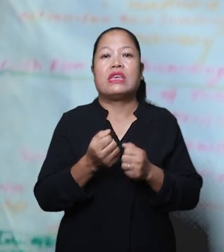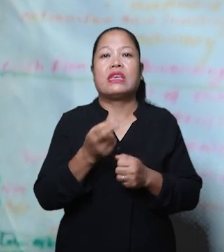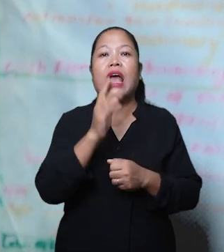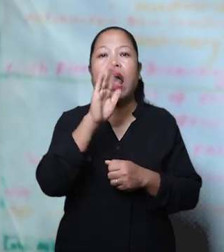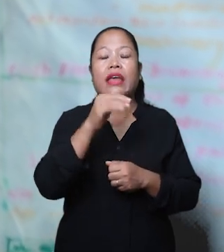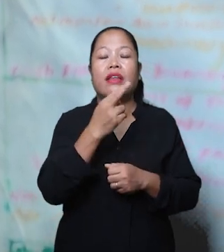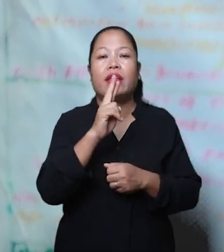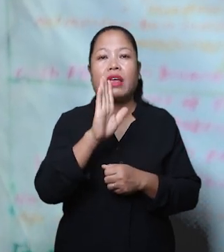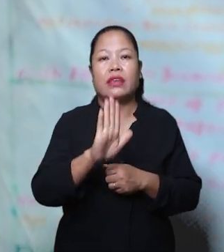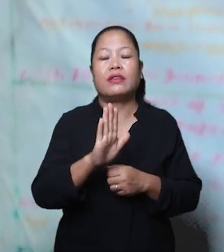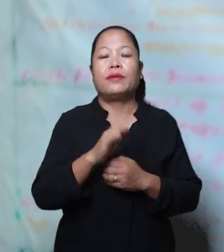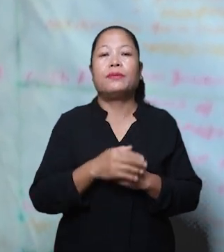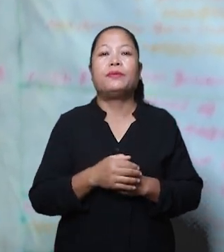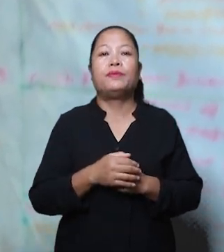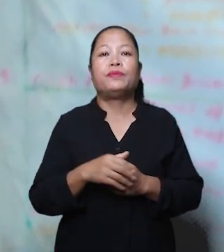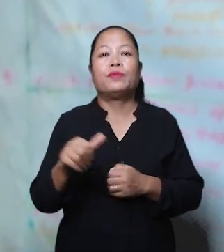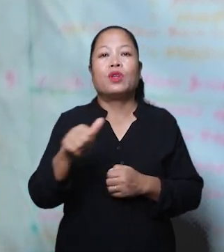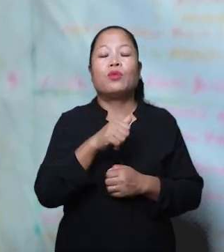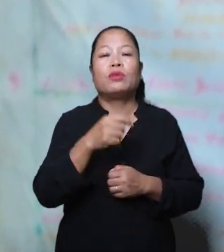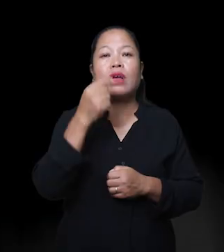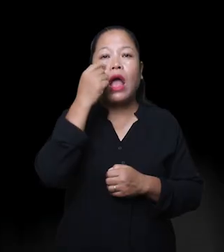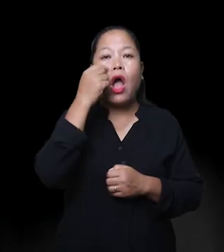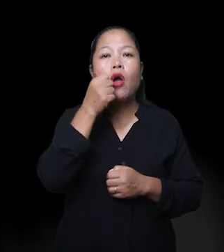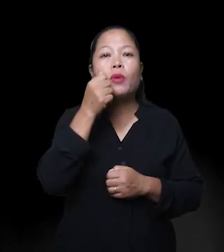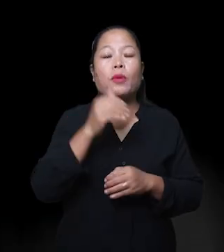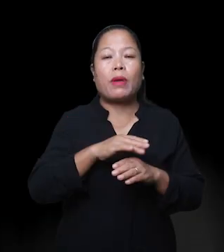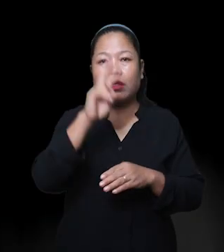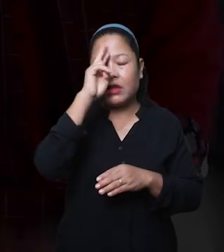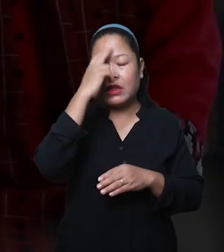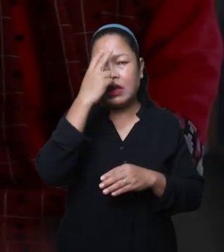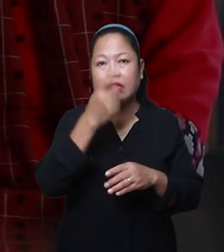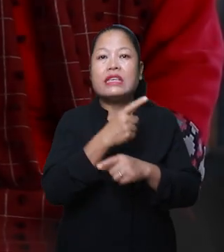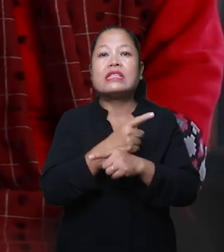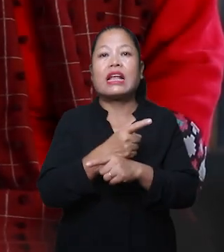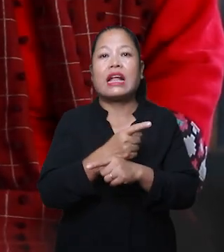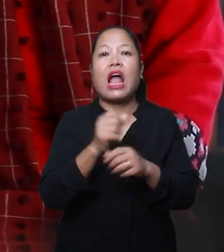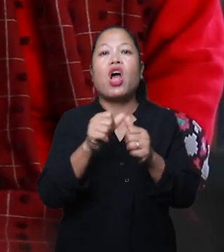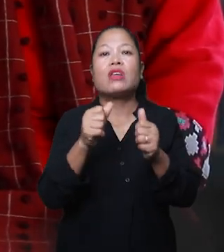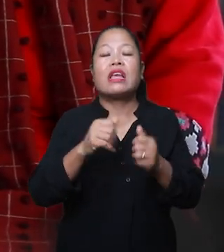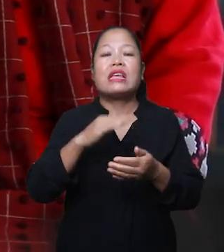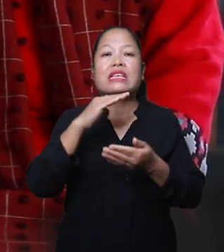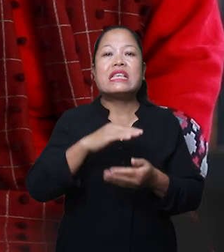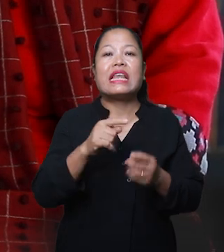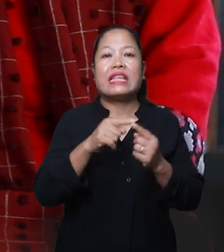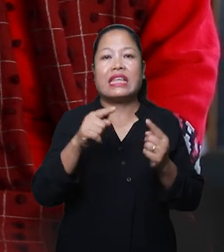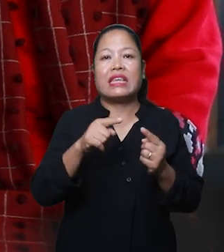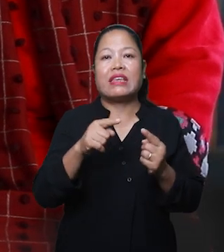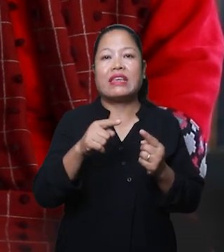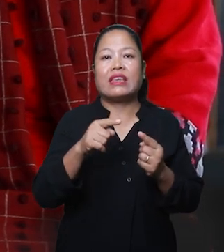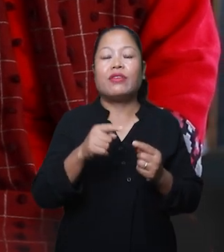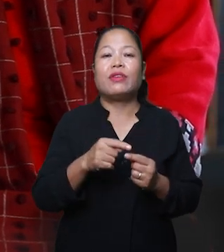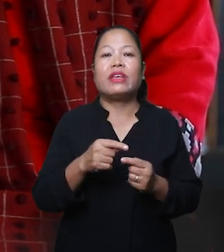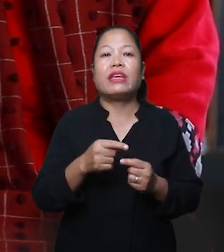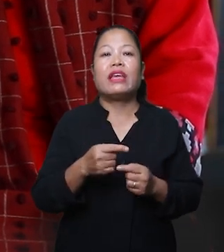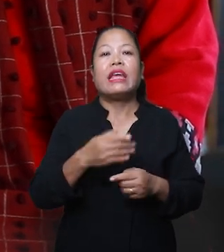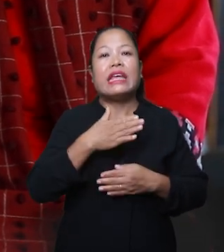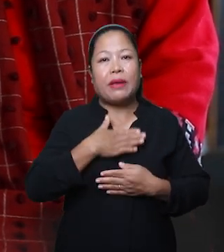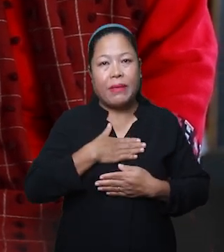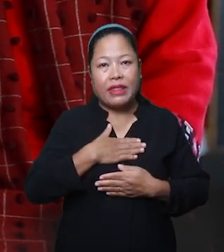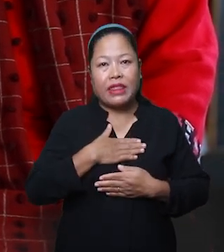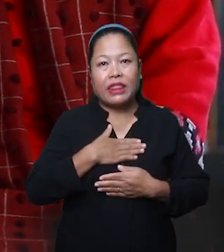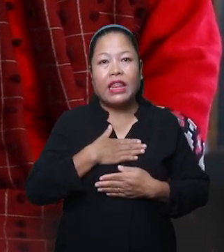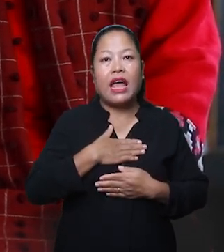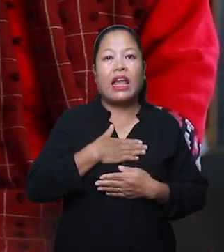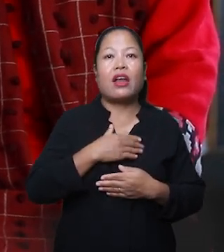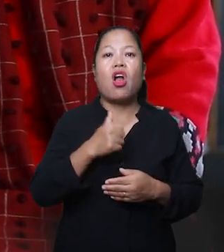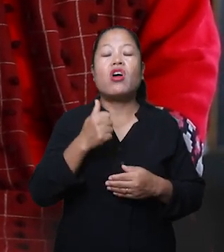बसोबास गर्दै आइरहेका छन्। उनका अभिभावक तथा शिक्षकका अनुसार सानैदेखि उनी निकै लगनशील